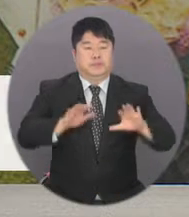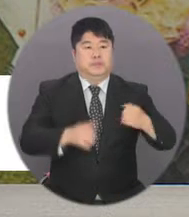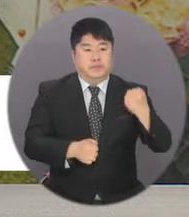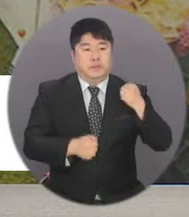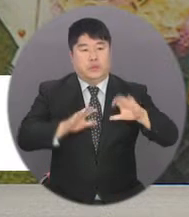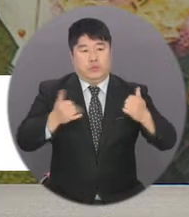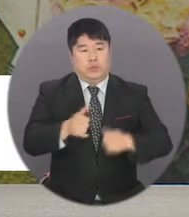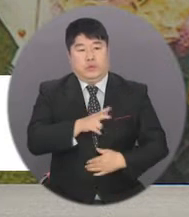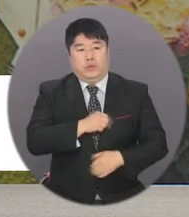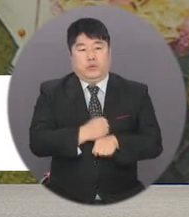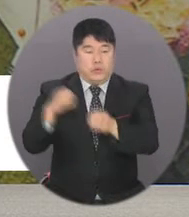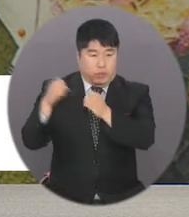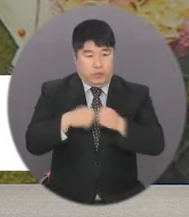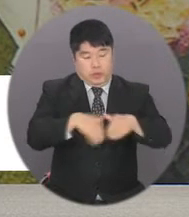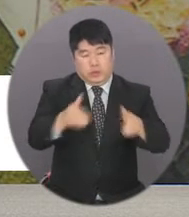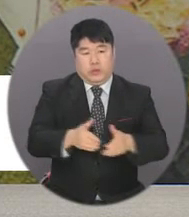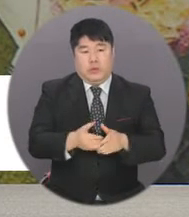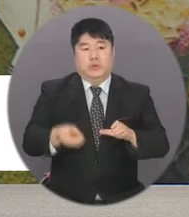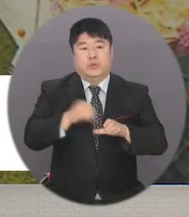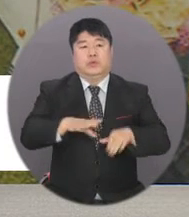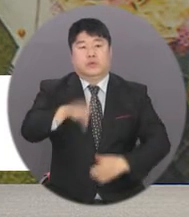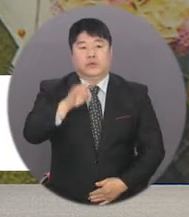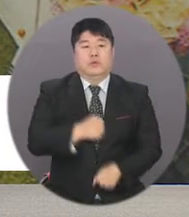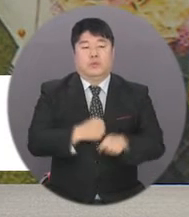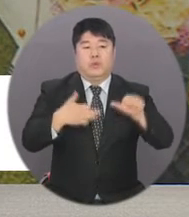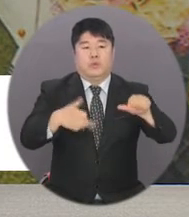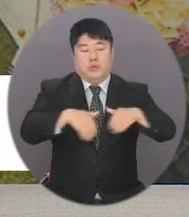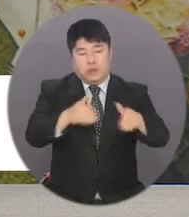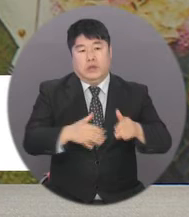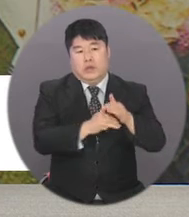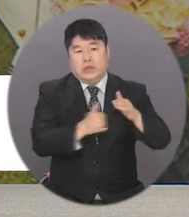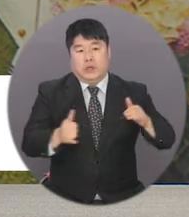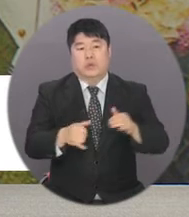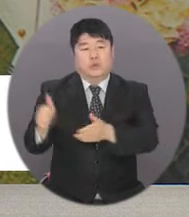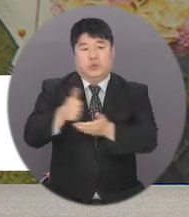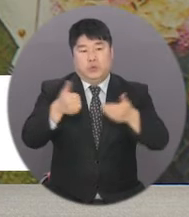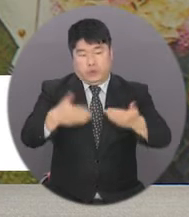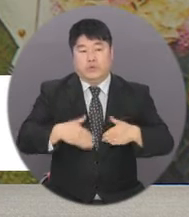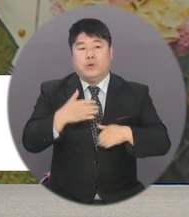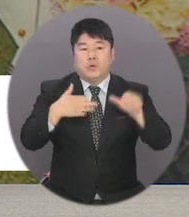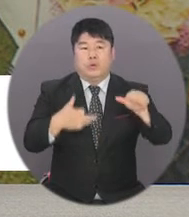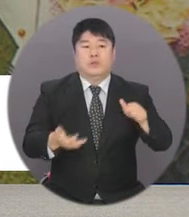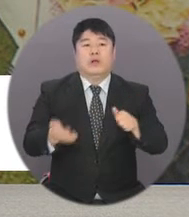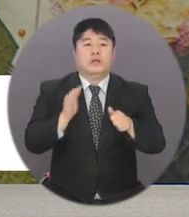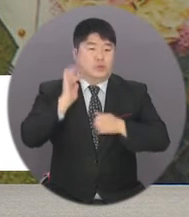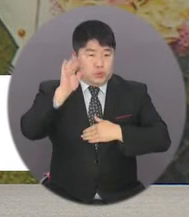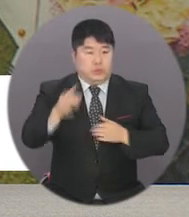국민의힘 국회의원들이 보수정당 소속으로는 처음으로 5.18 유족회의 초청을 받아 5.18 추모제에